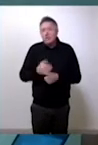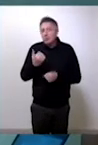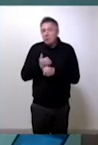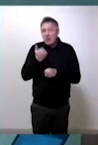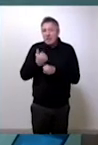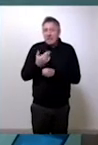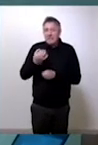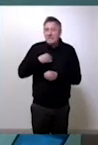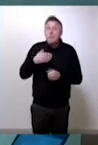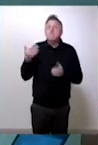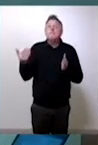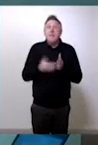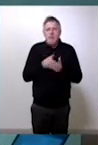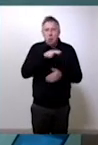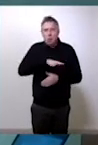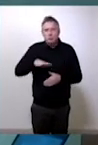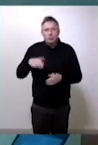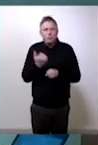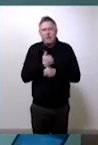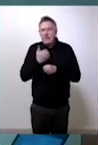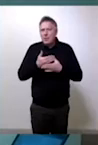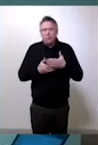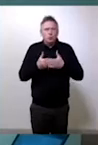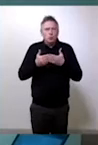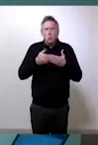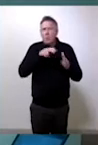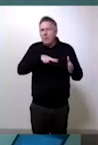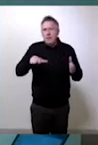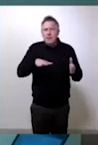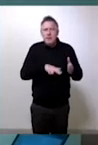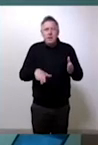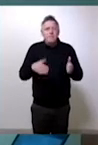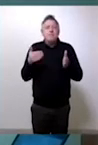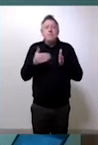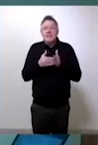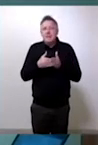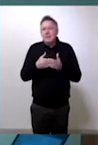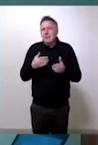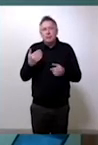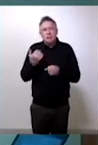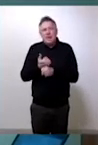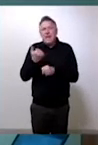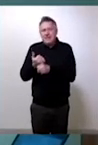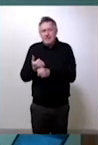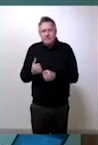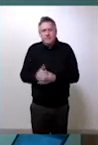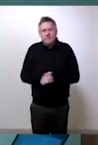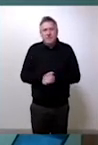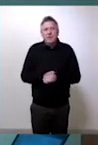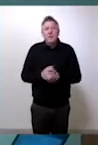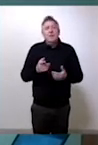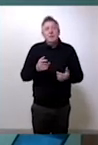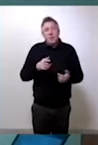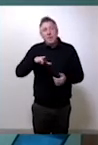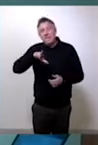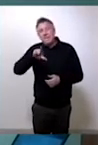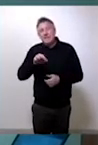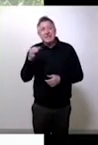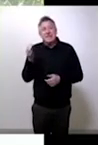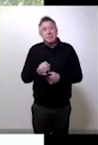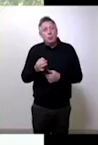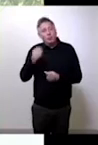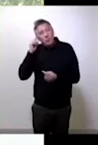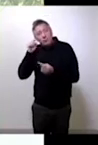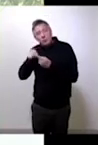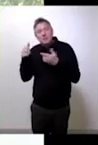1000 logements sociaux, sauf que pour atteindre notre objectif étant de se mettre sur une trajectoire 25% en 2025, il